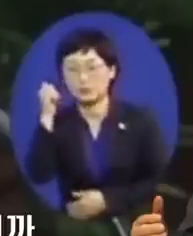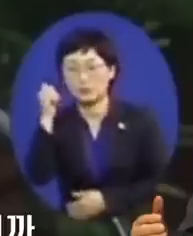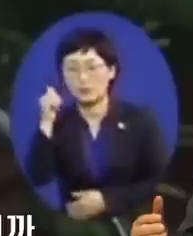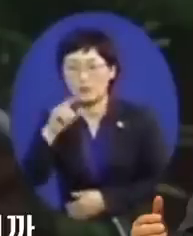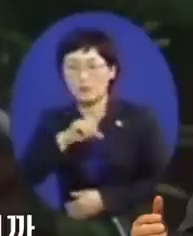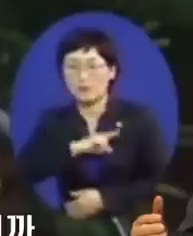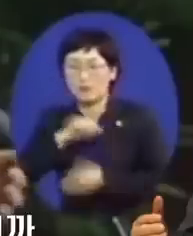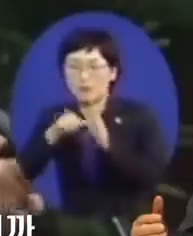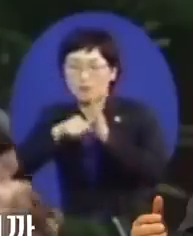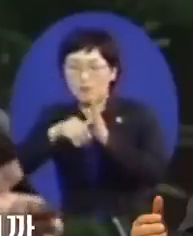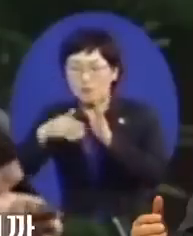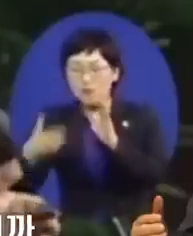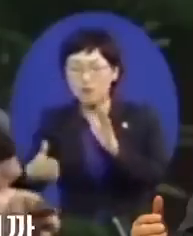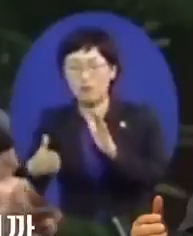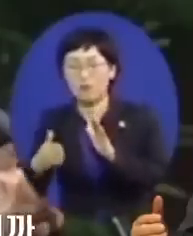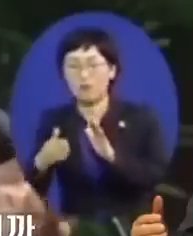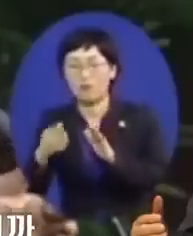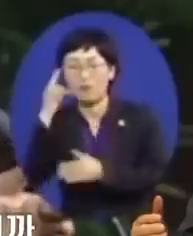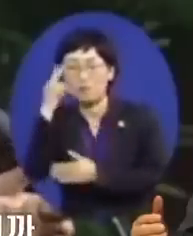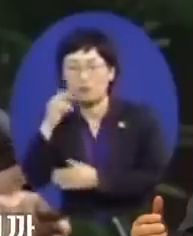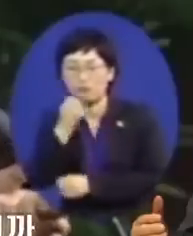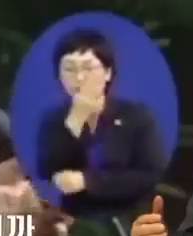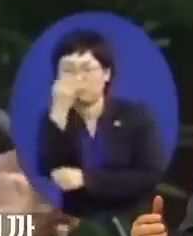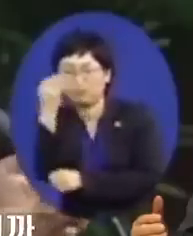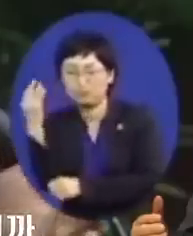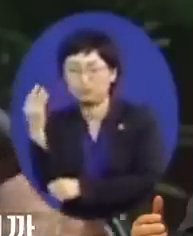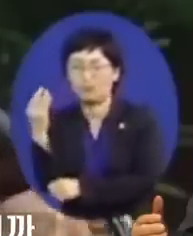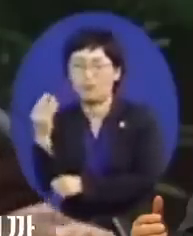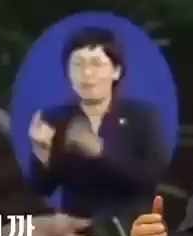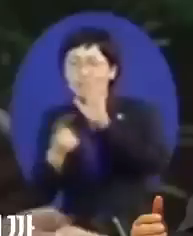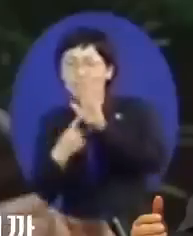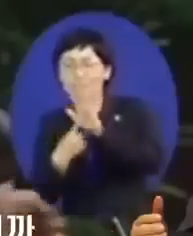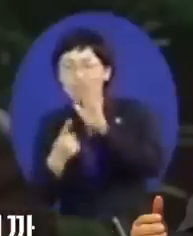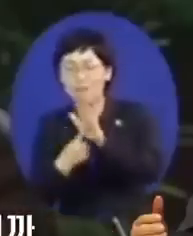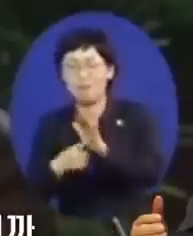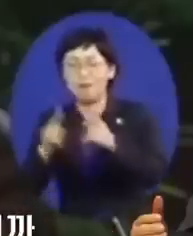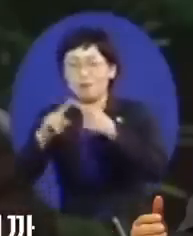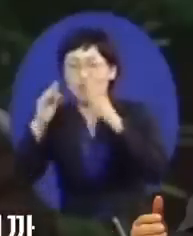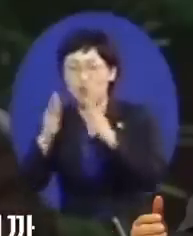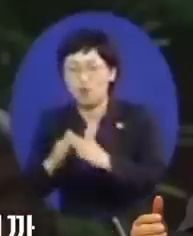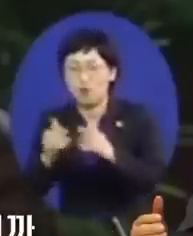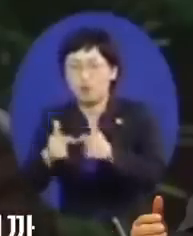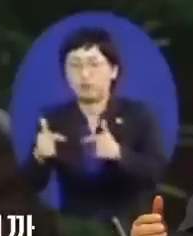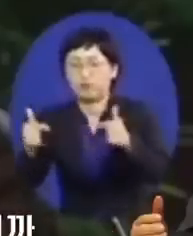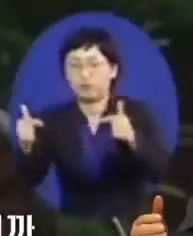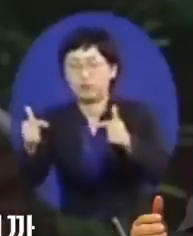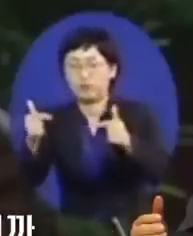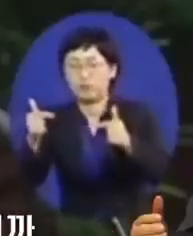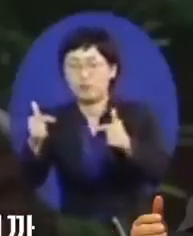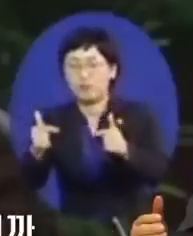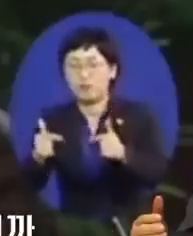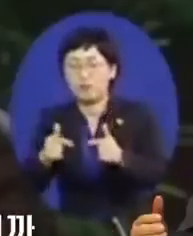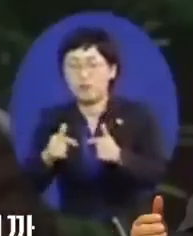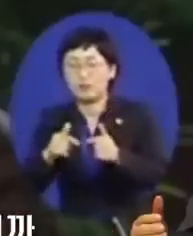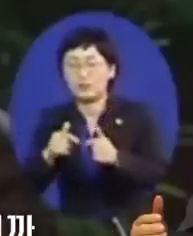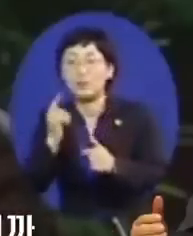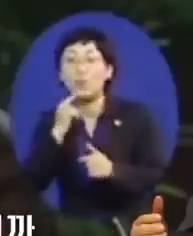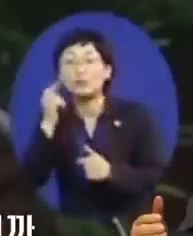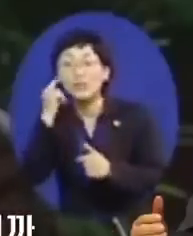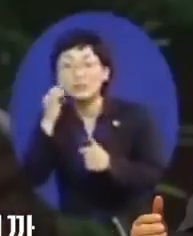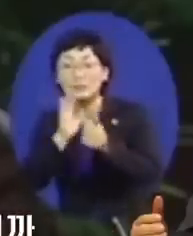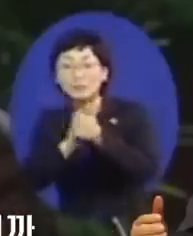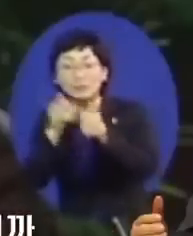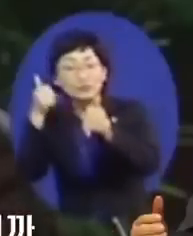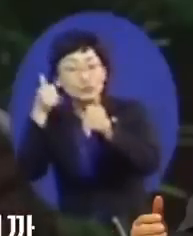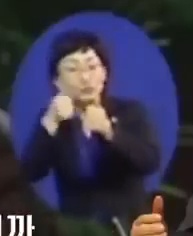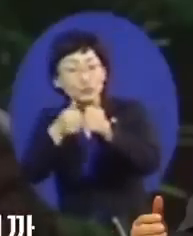대단하고 미국 신문이 뜨들어 제끼고 교회가 왕성한데 사람들이 얼마나 행복하냐 했는데 그는 행복하지